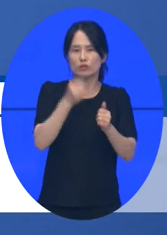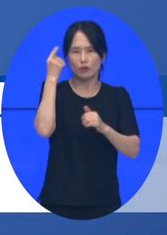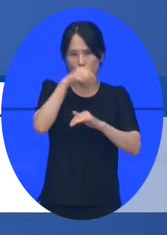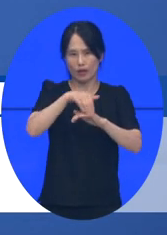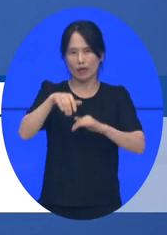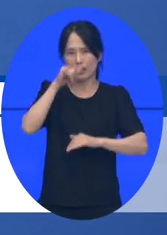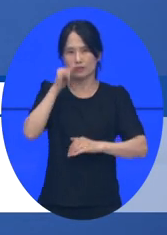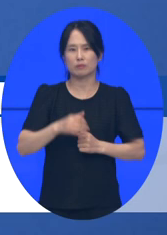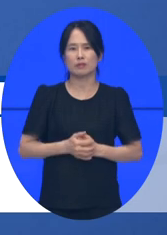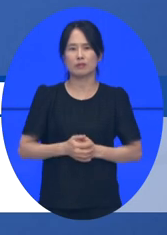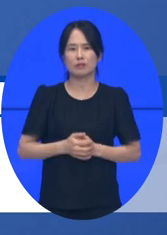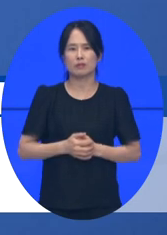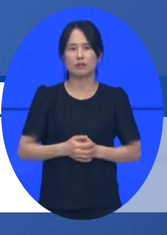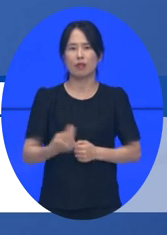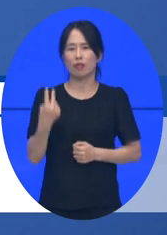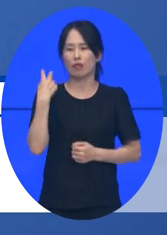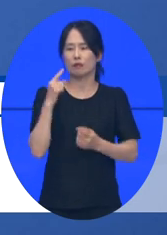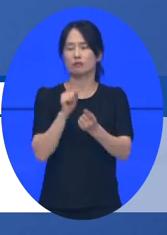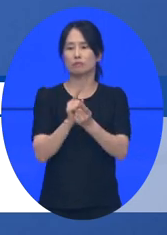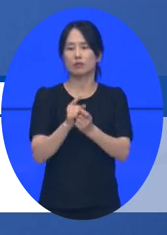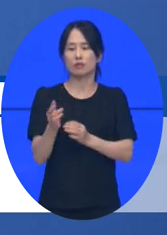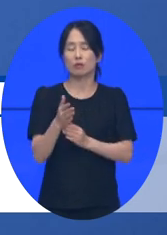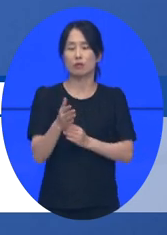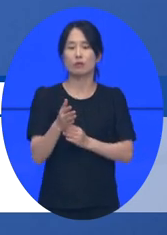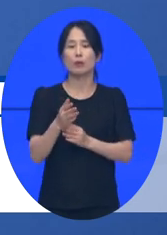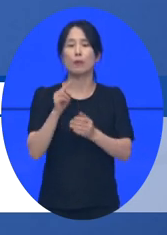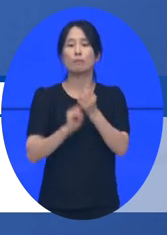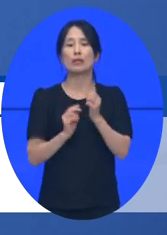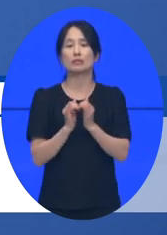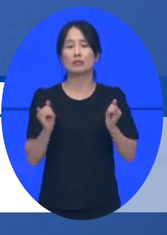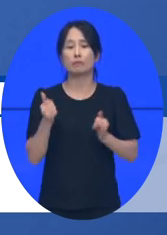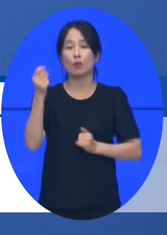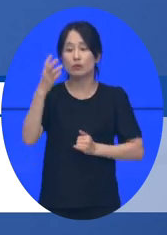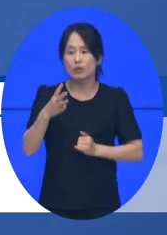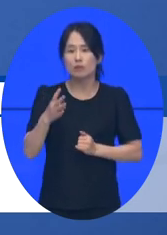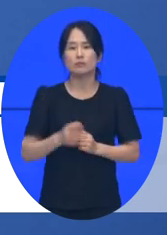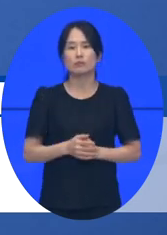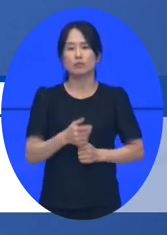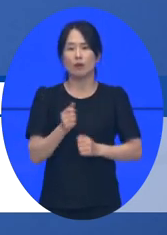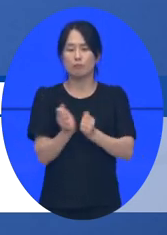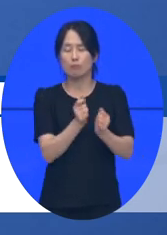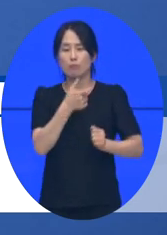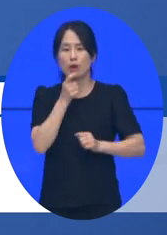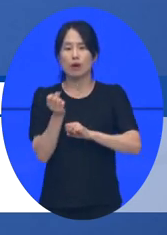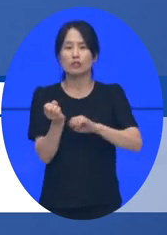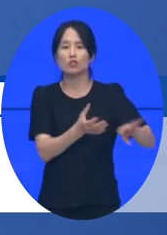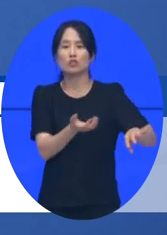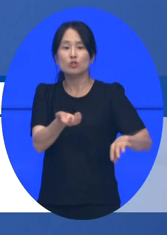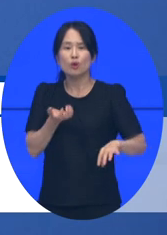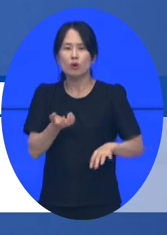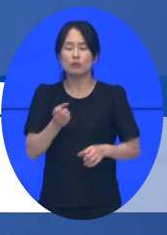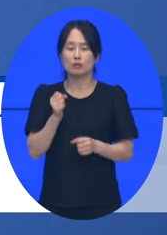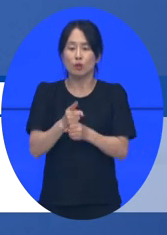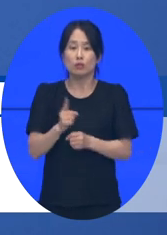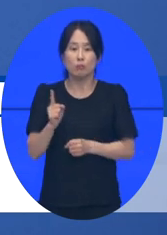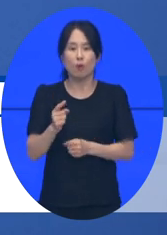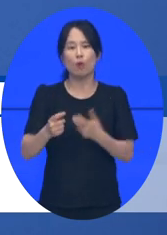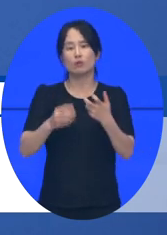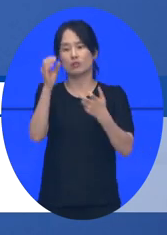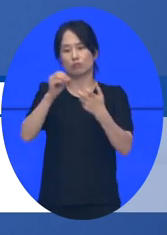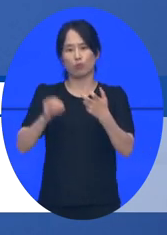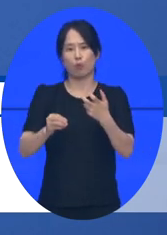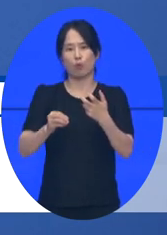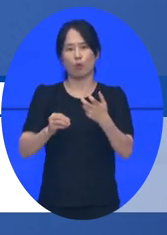만난 수산물 상인 몇 분은 방류도 하기 전에 벌써 70%의